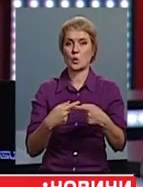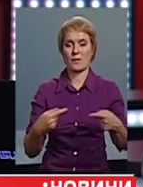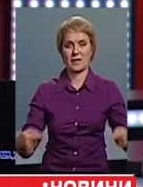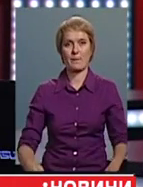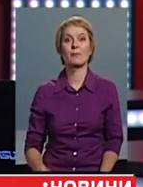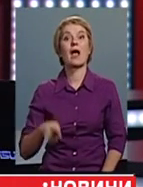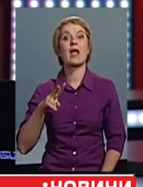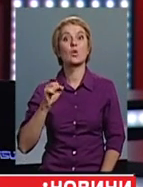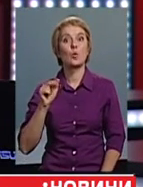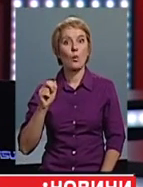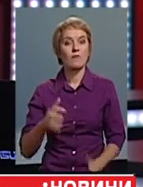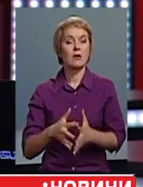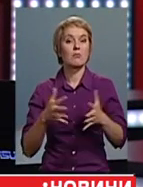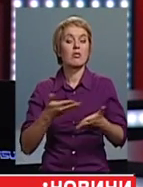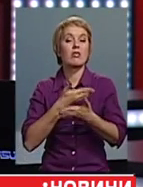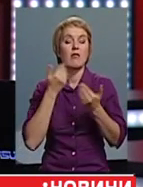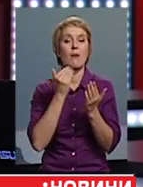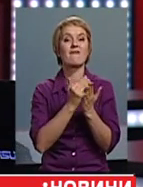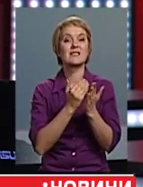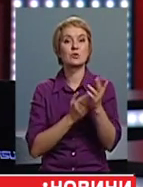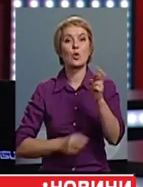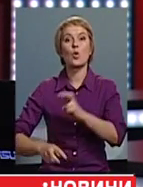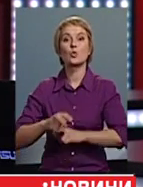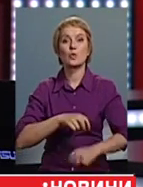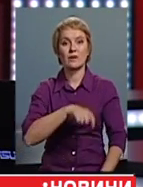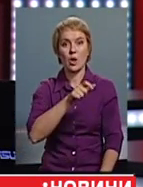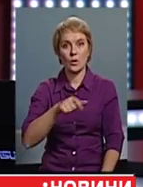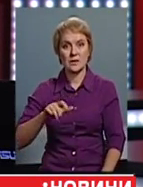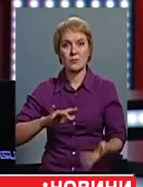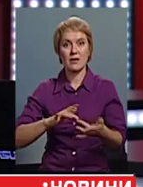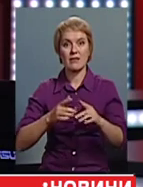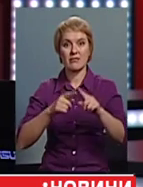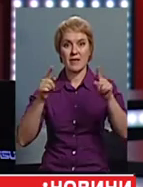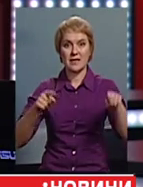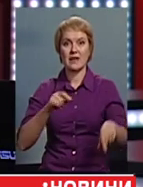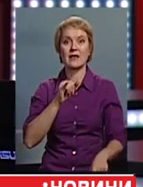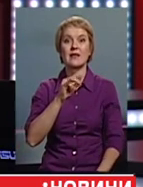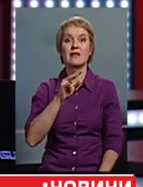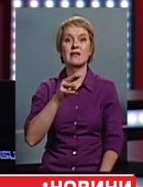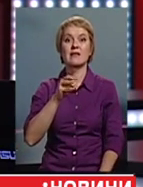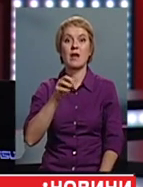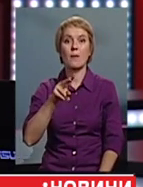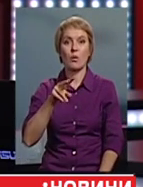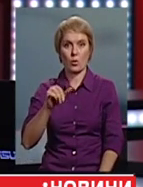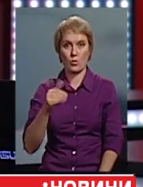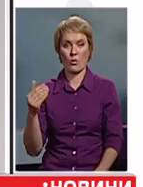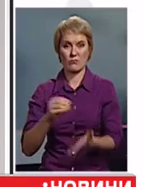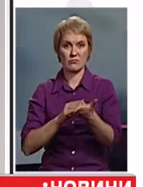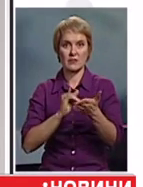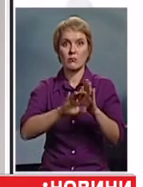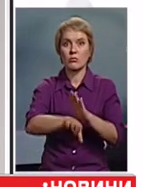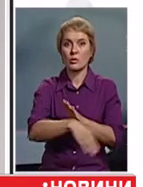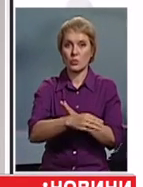Віктора Януковича більше немає у списку розшукуваних осіб на сайті Інтерполу. Сторінка, де раніше були дані Януковича, тепер порожня.